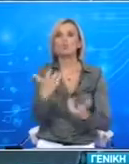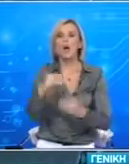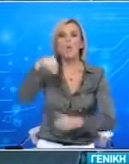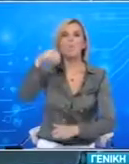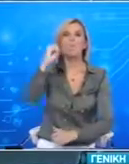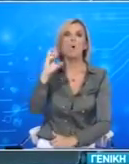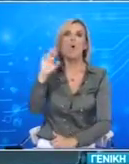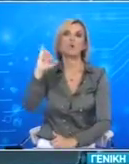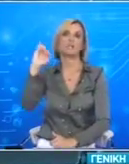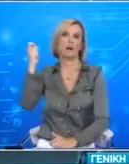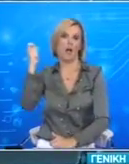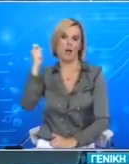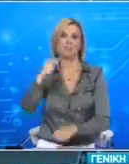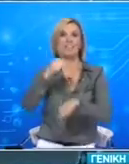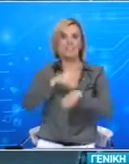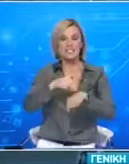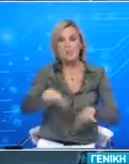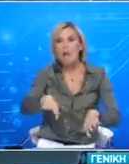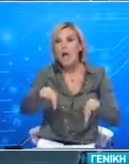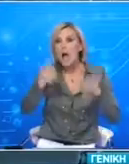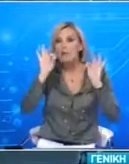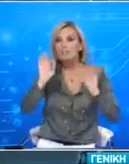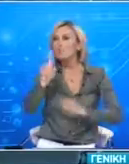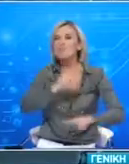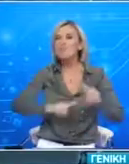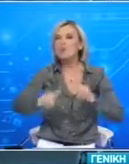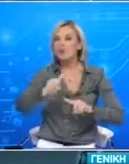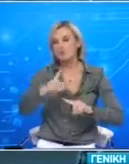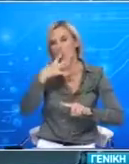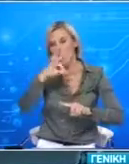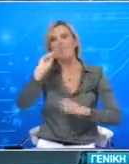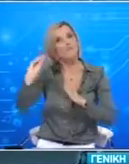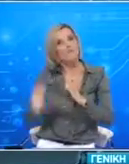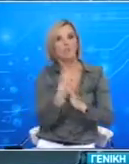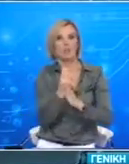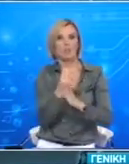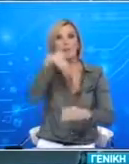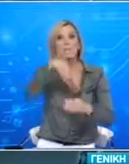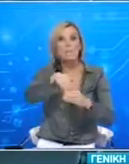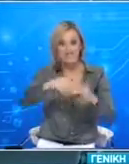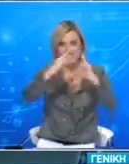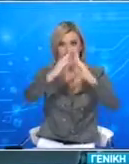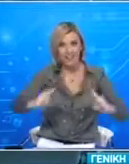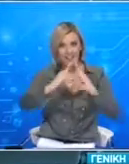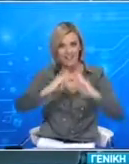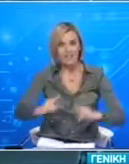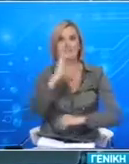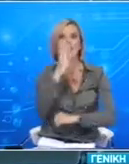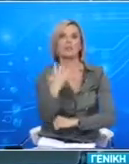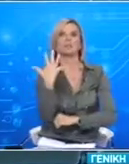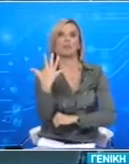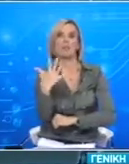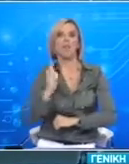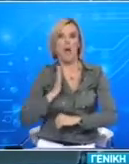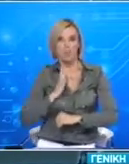Τα γεγονότα ξεκίνησαν από ετούντες άσυλο λόγω της καραντίνας που επιβλήθηκε, από την εμφάνιση τελικά 35 κρουσμάτων